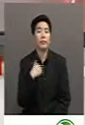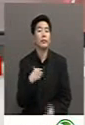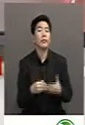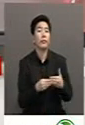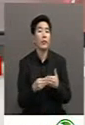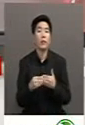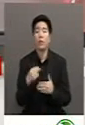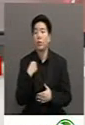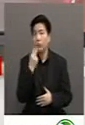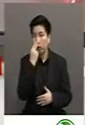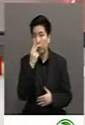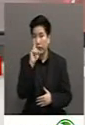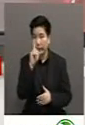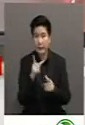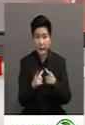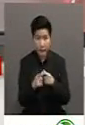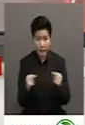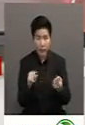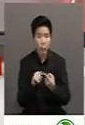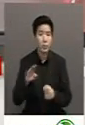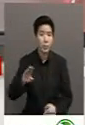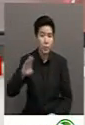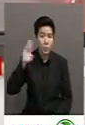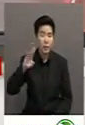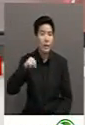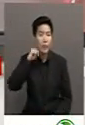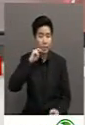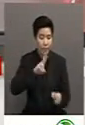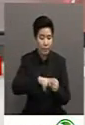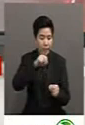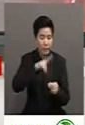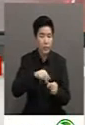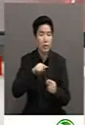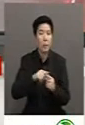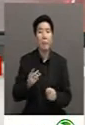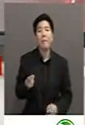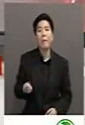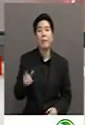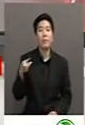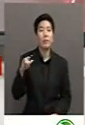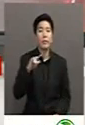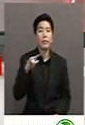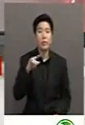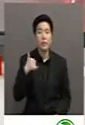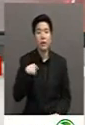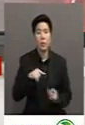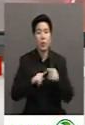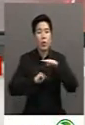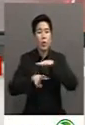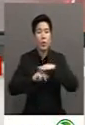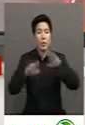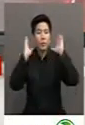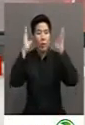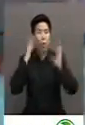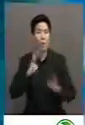พาไปดูกันอีกหนึ่งเรื่องนะครับอันนี้ก็เป็นบริษัทน้ำดำชื่อดังของโลกอย่างเป๊ปซี่นะครับล่าสุดมีการถอดโฆษณา